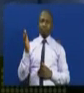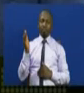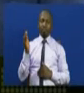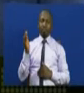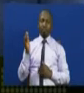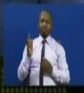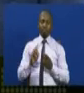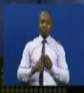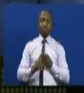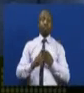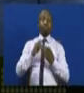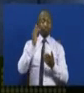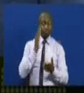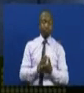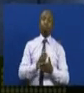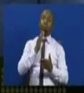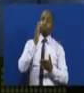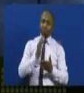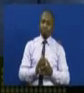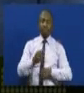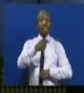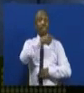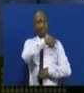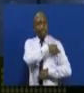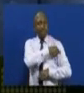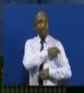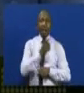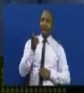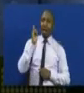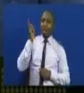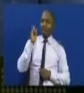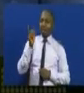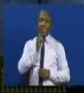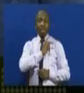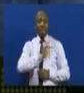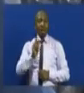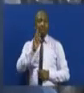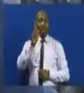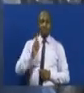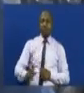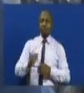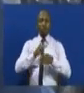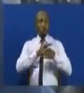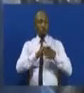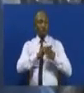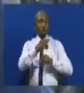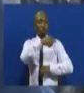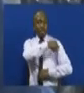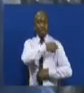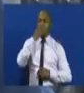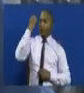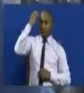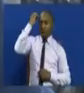Tunakiri kabisa kwamba tiba za asili kama ambavyo zinatumika kutibu magonjwa